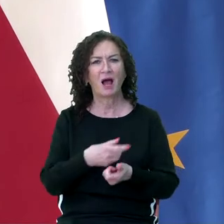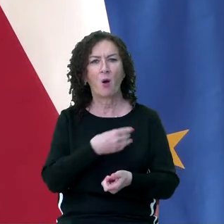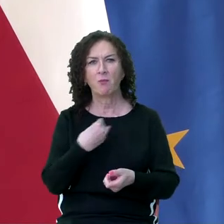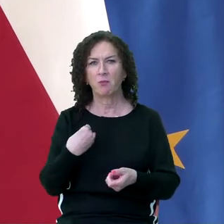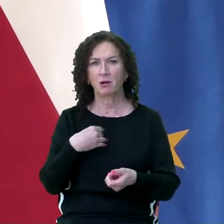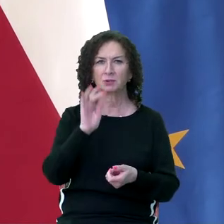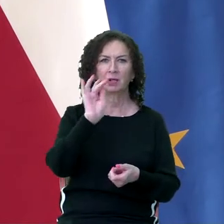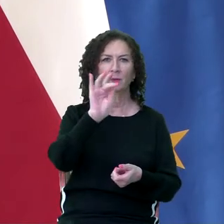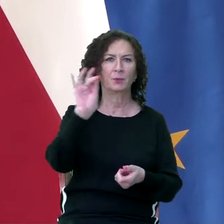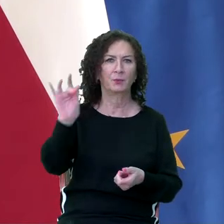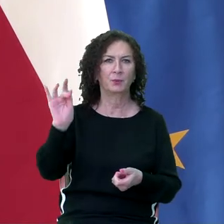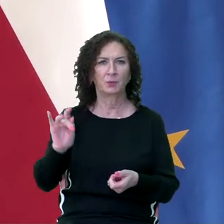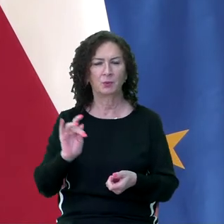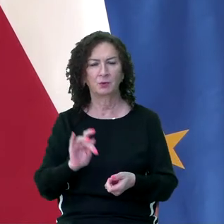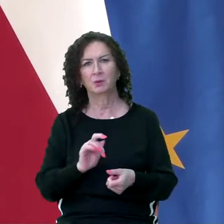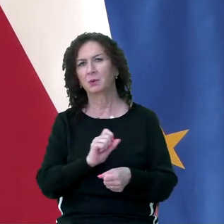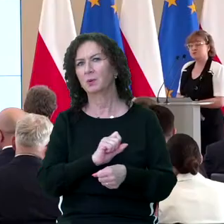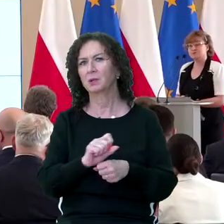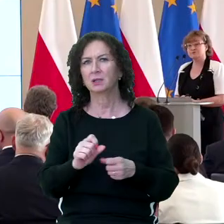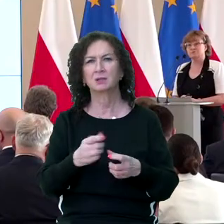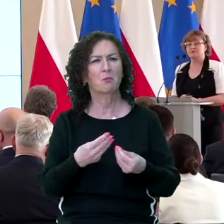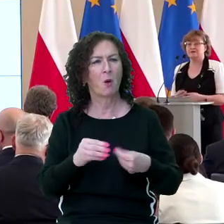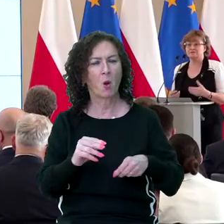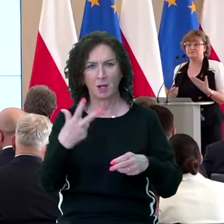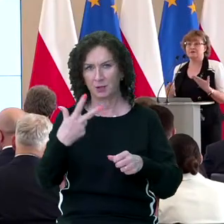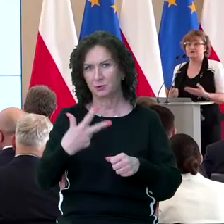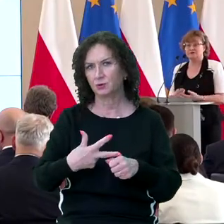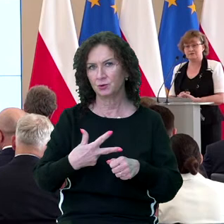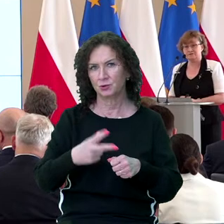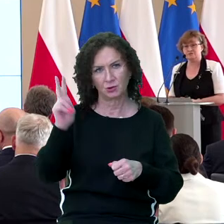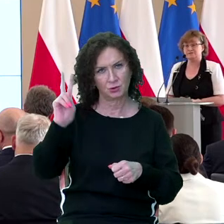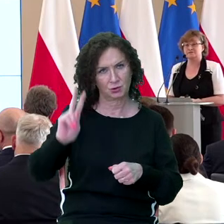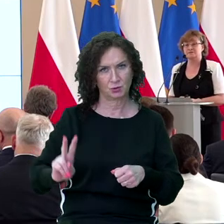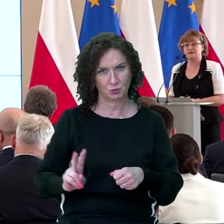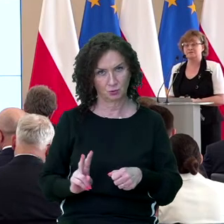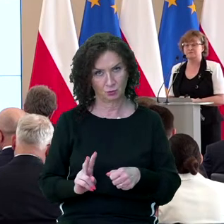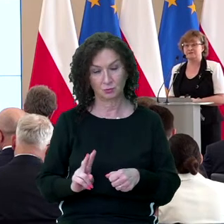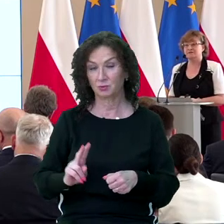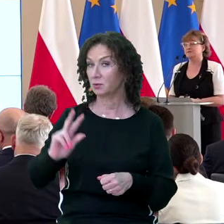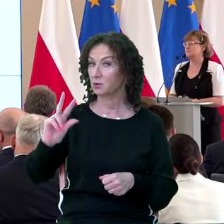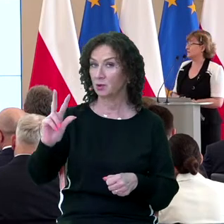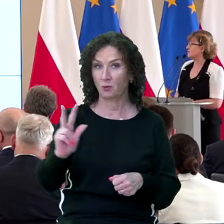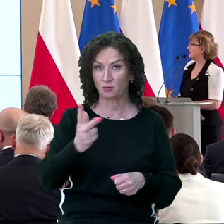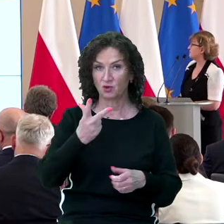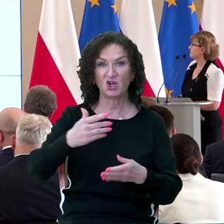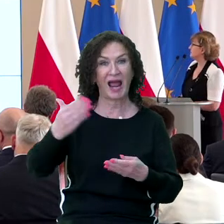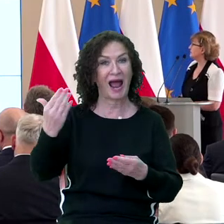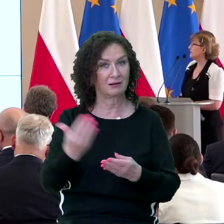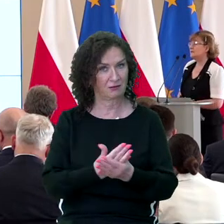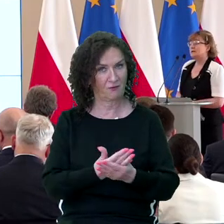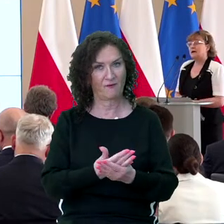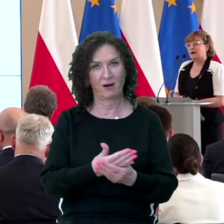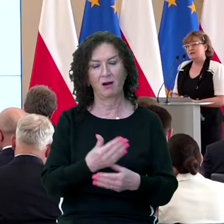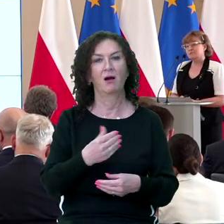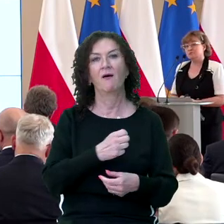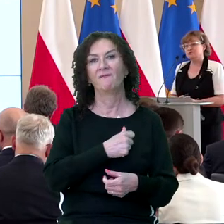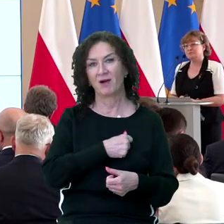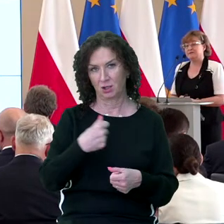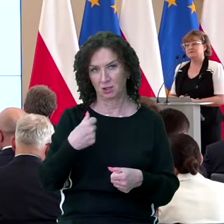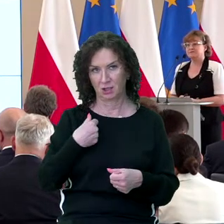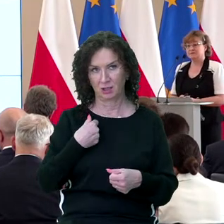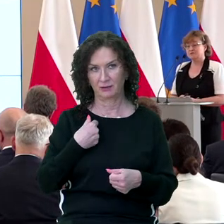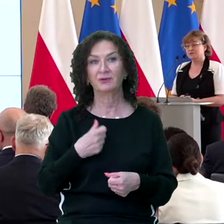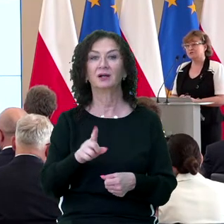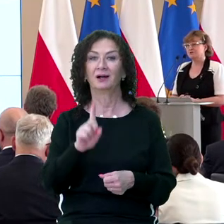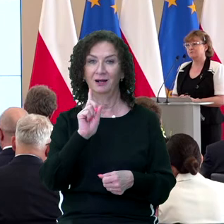30 instytucji, w tym 3 są archiwa o charakterze centralnym na terenie Warszawy. Ale proszę